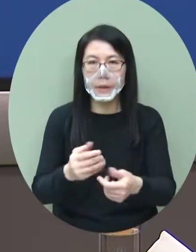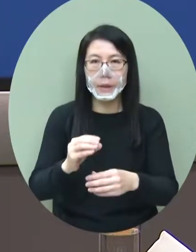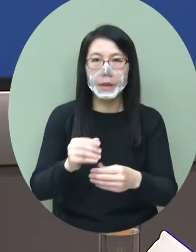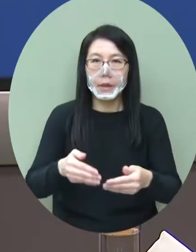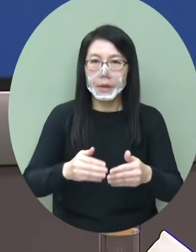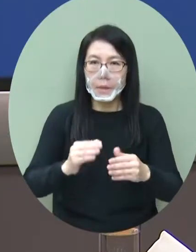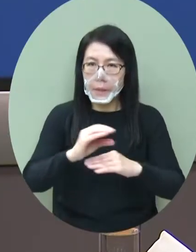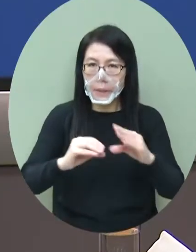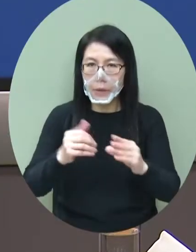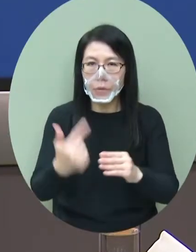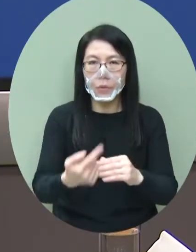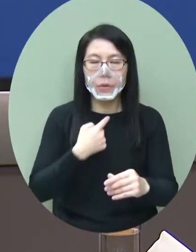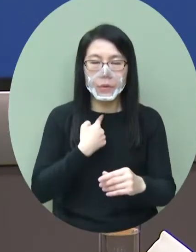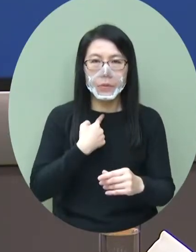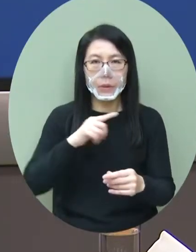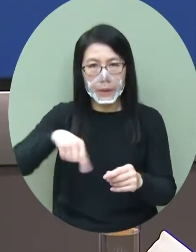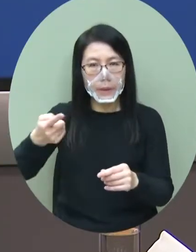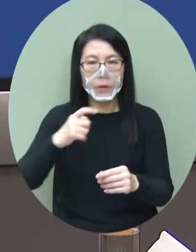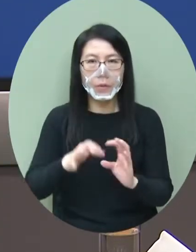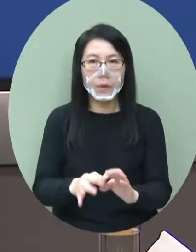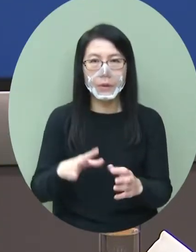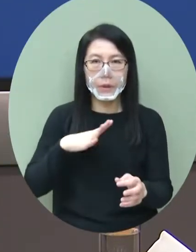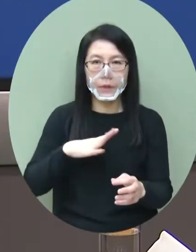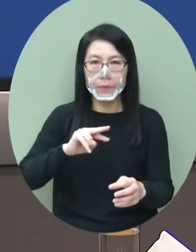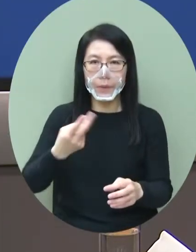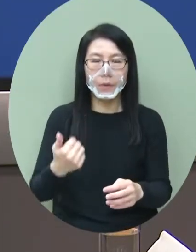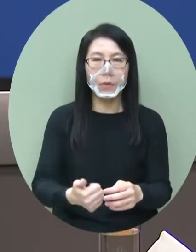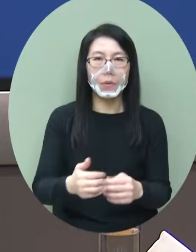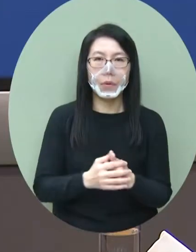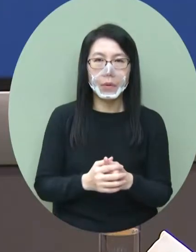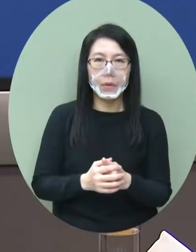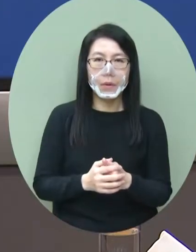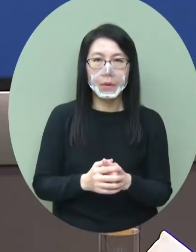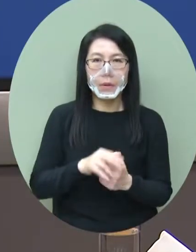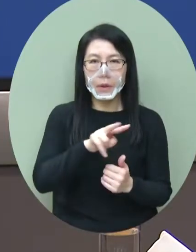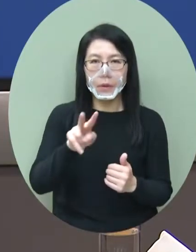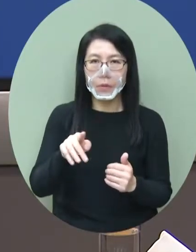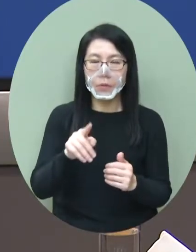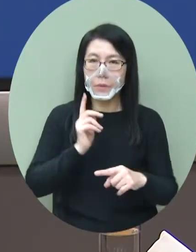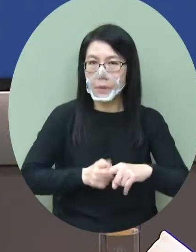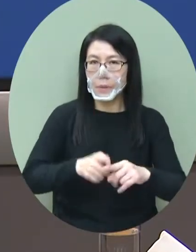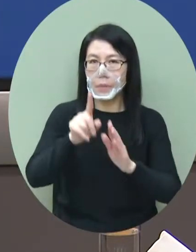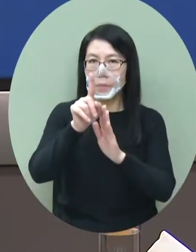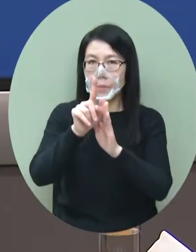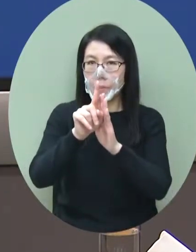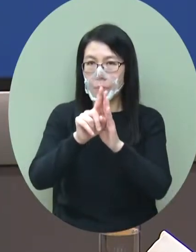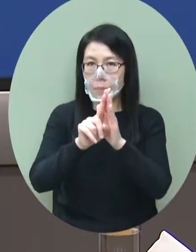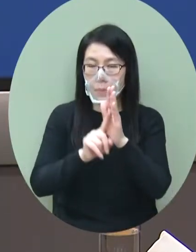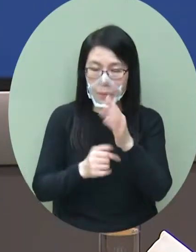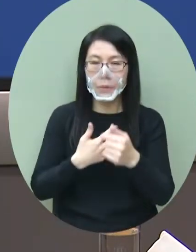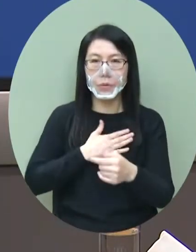另外一方面，要是这个情况比较好，我们看到这个下降，那么我们就要准备很